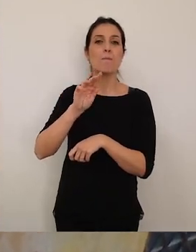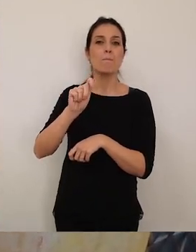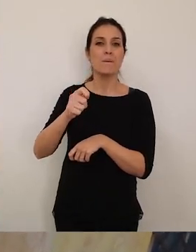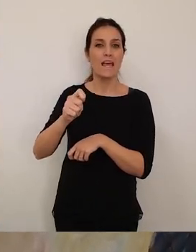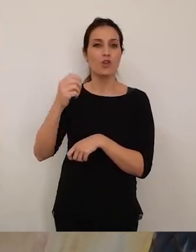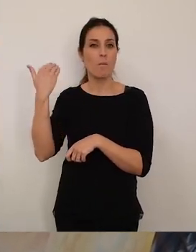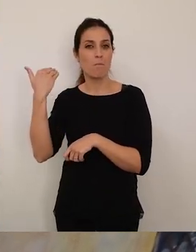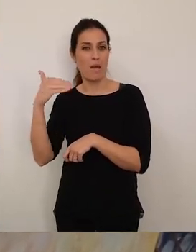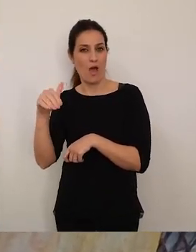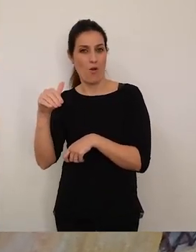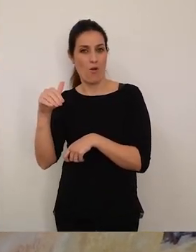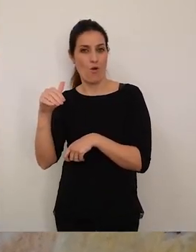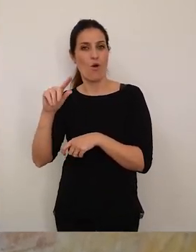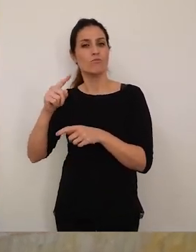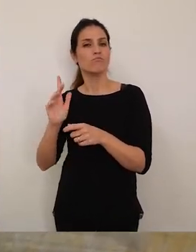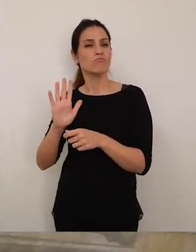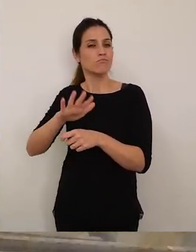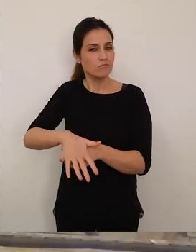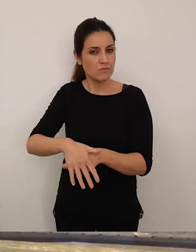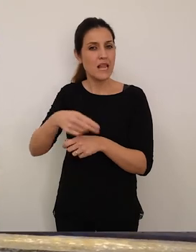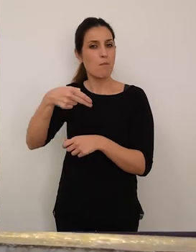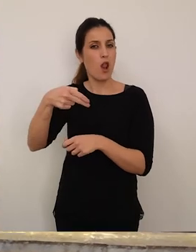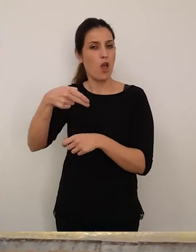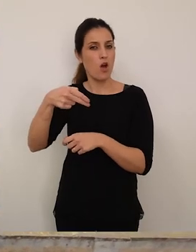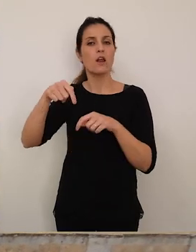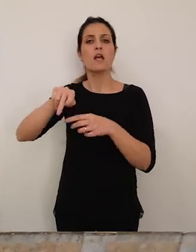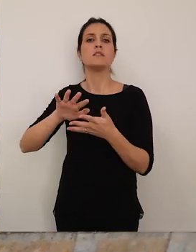leggi napoleoniche ed oggi sede di diversi uffici comunali.